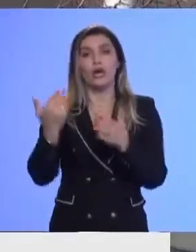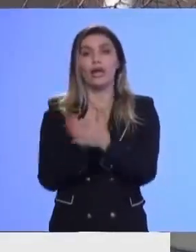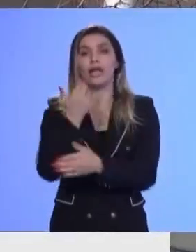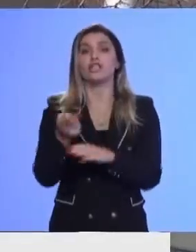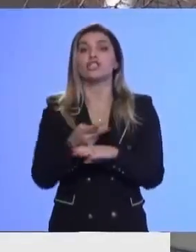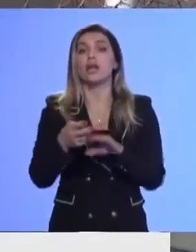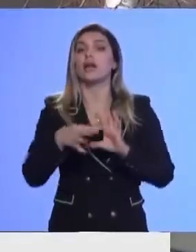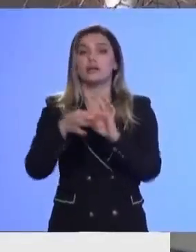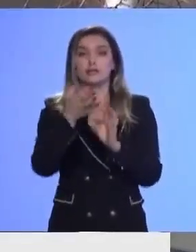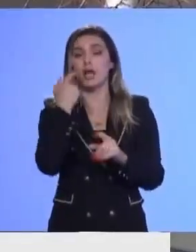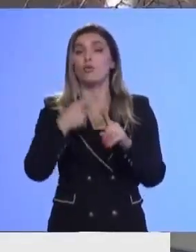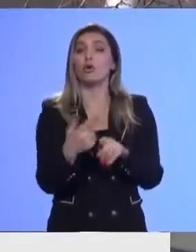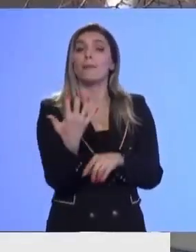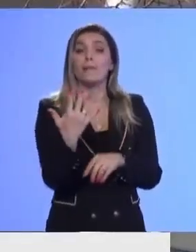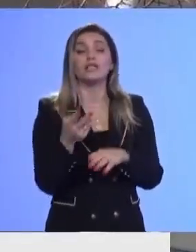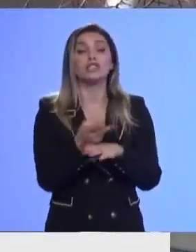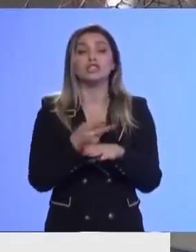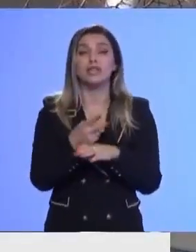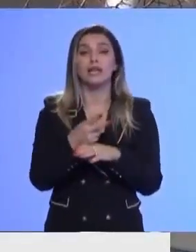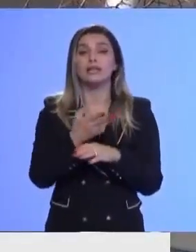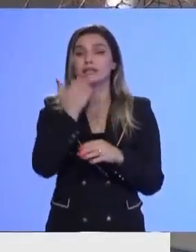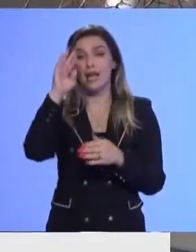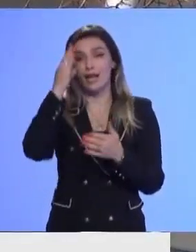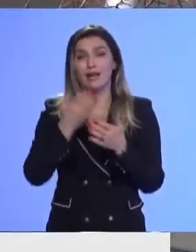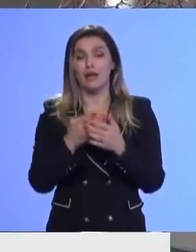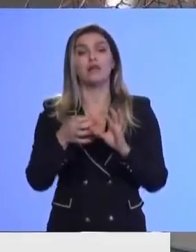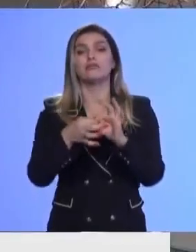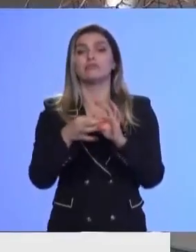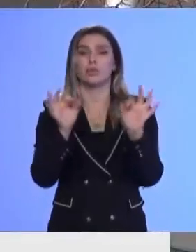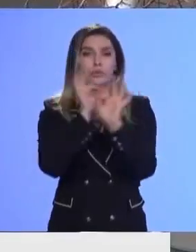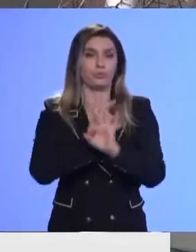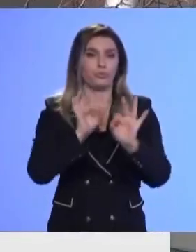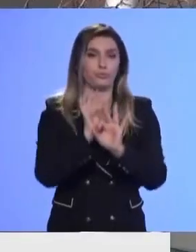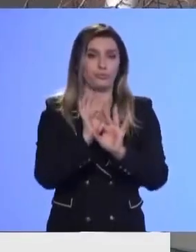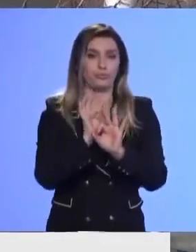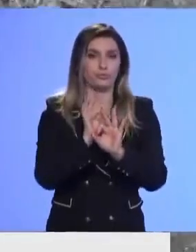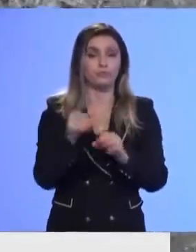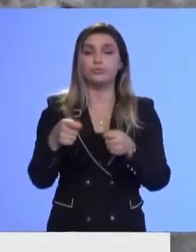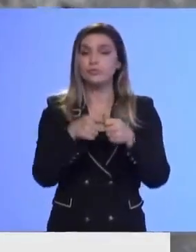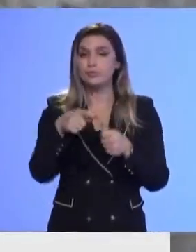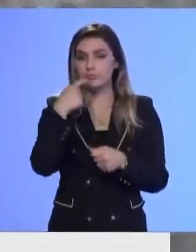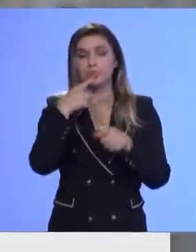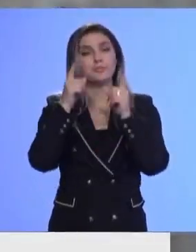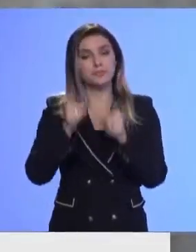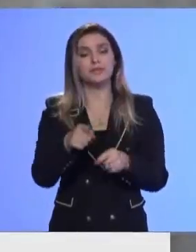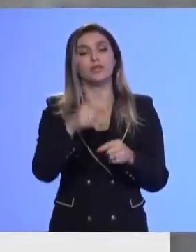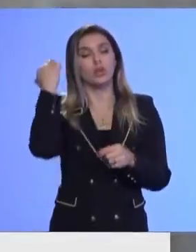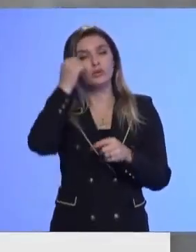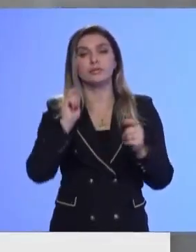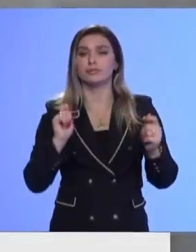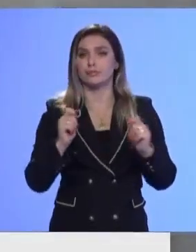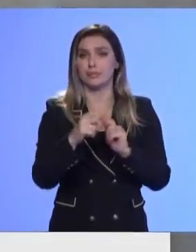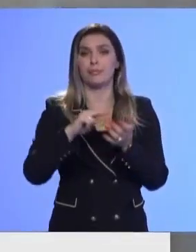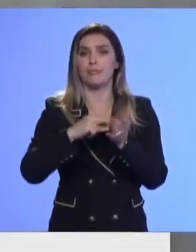e raporteve me 5 vendet mosnjohëse të Bashkimit Evropian. Organizata përmend nevojën për reformatimin e qeverisë, mungesën